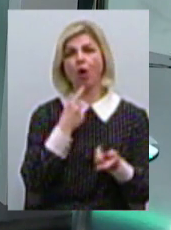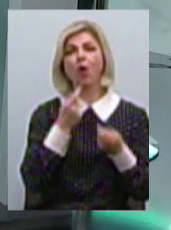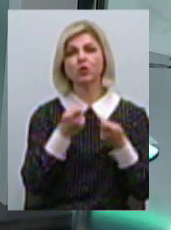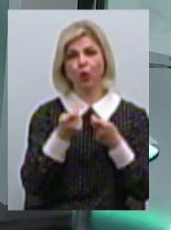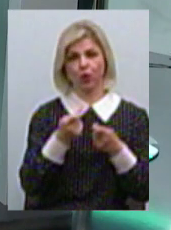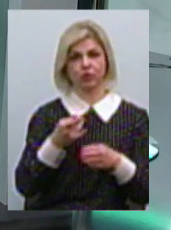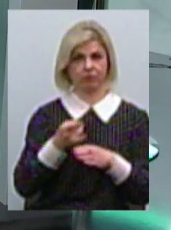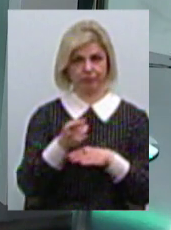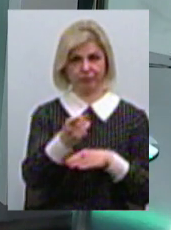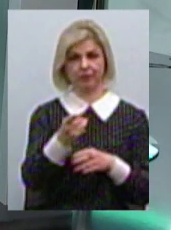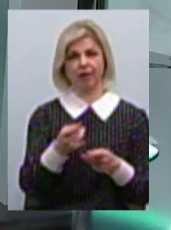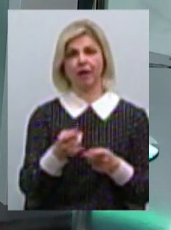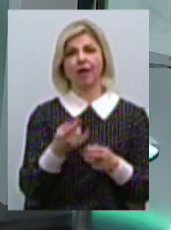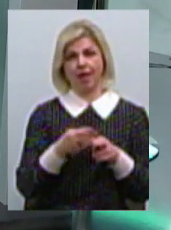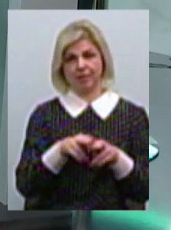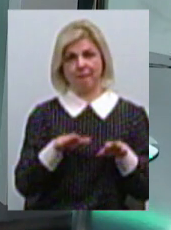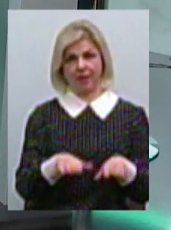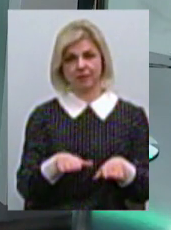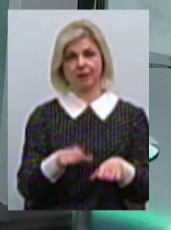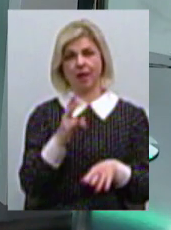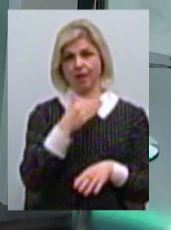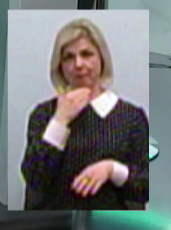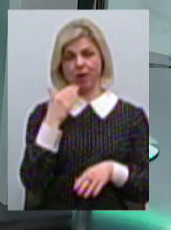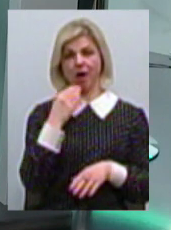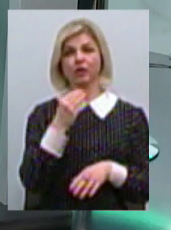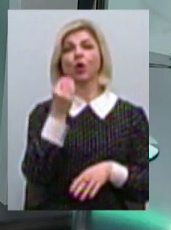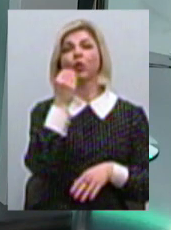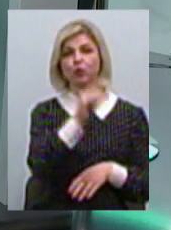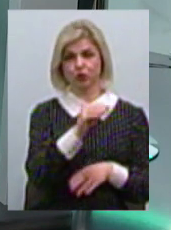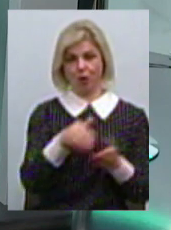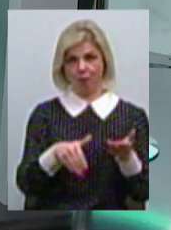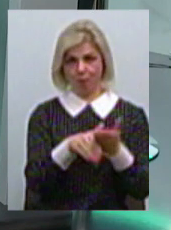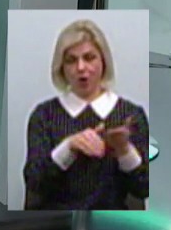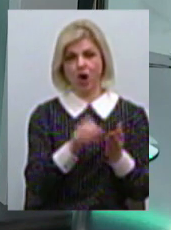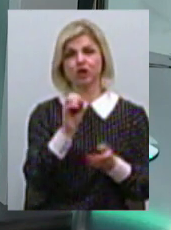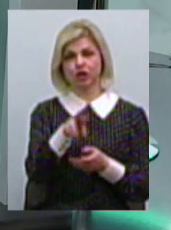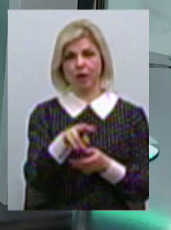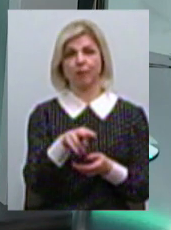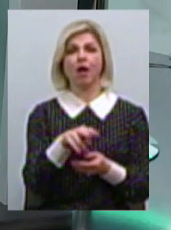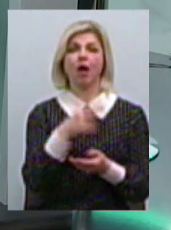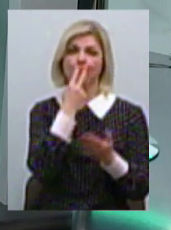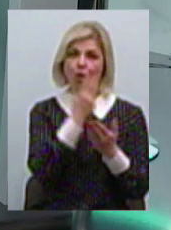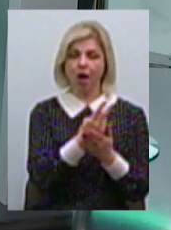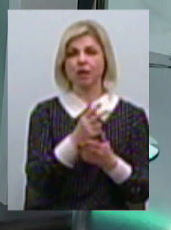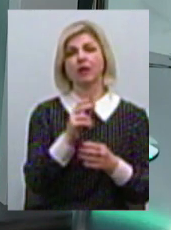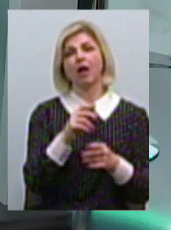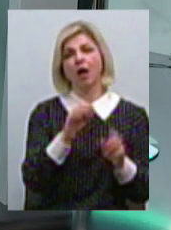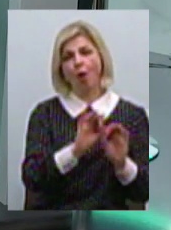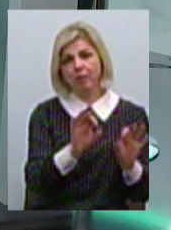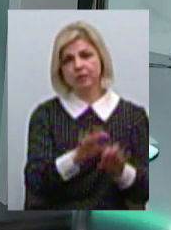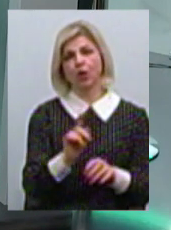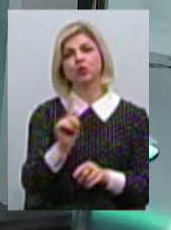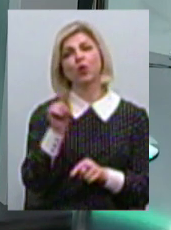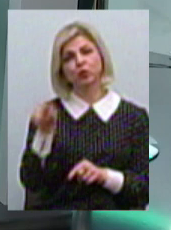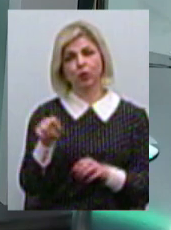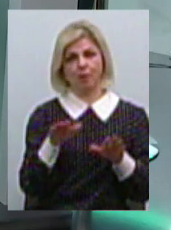проїжджають дані участки. Навіть це набагато краще діє, ніж знак буде стояти і вказувати, що тут небезпечні ділянки